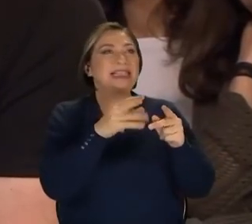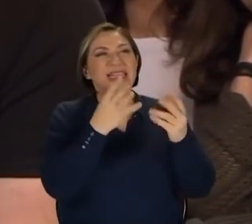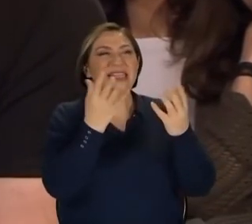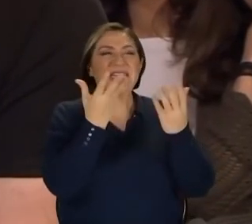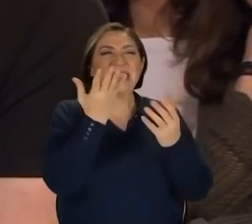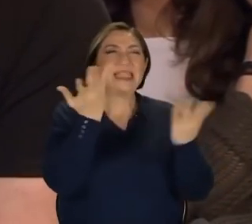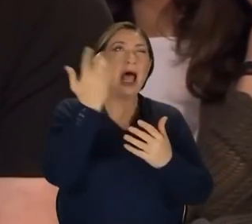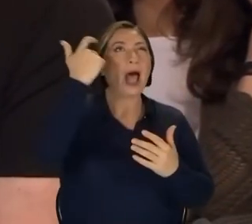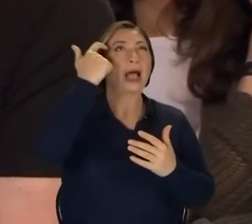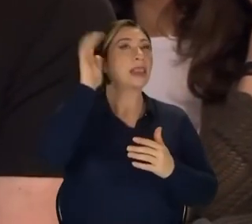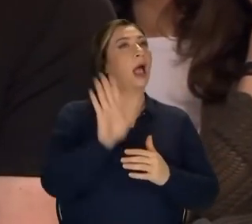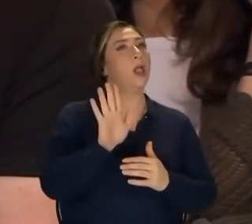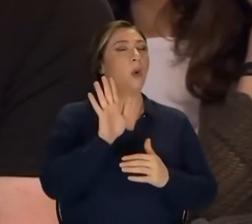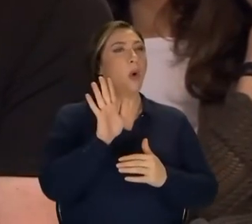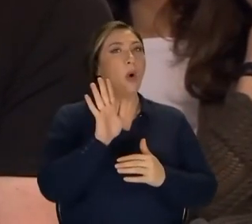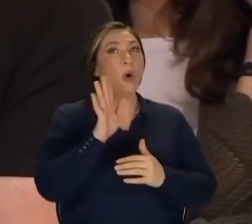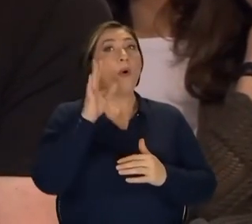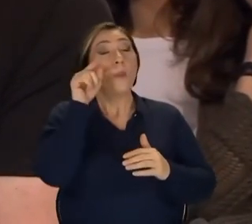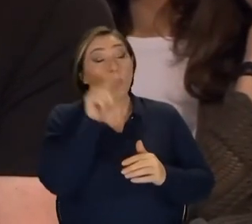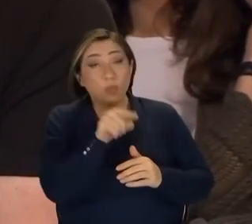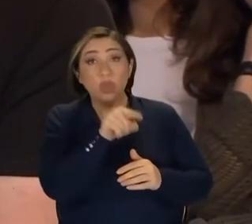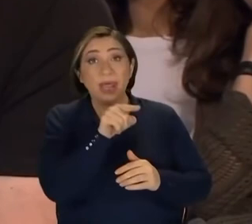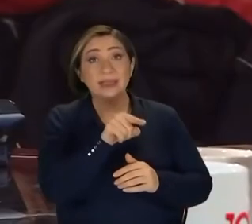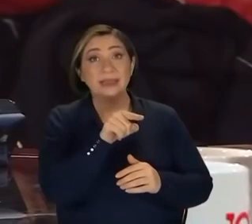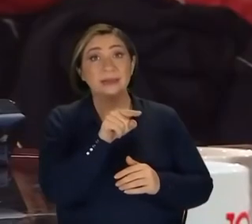daha akılda kalıyor belli ki. Ve bunların